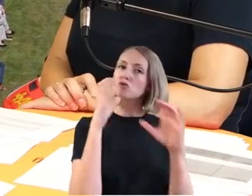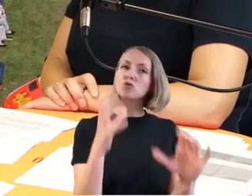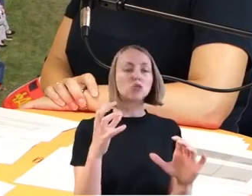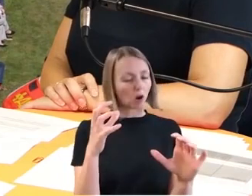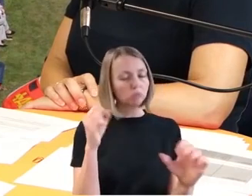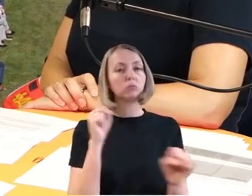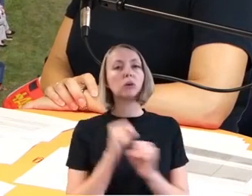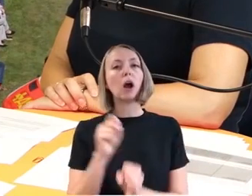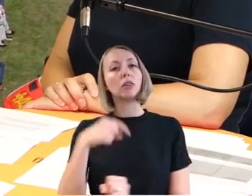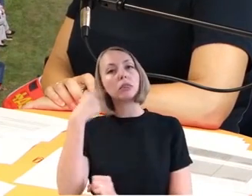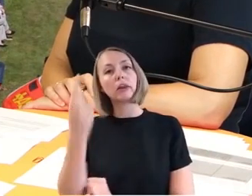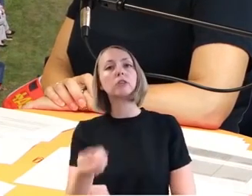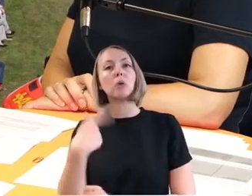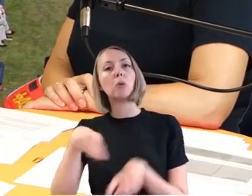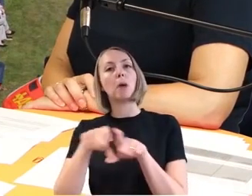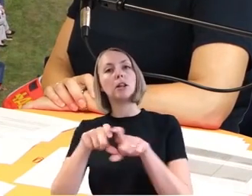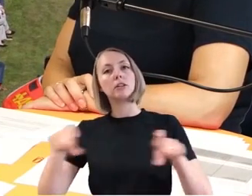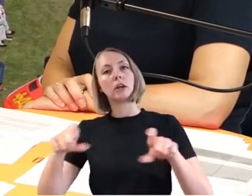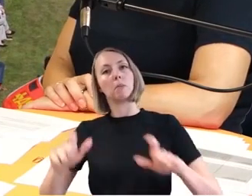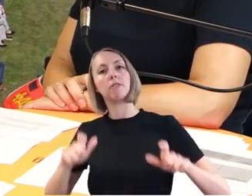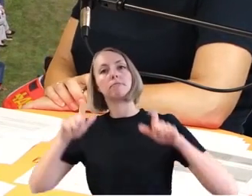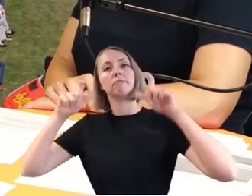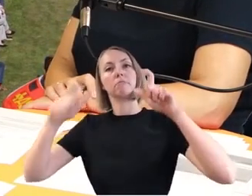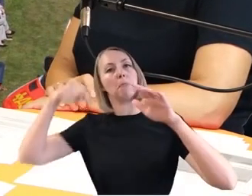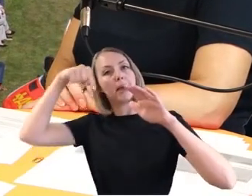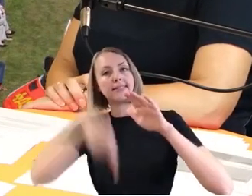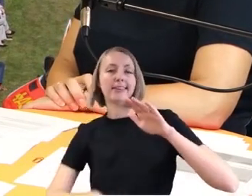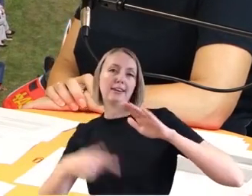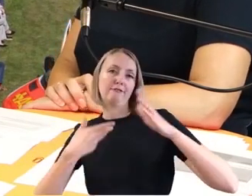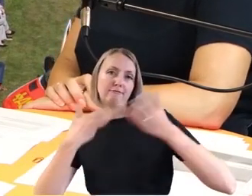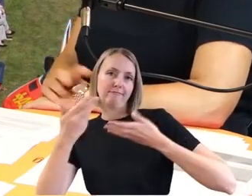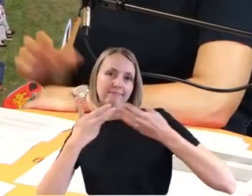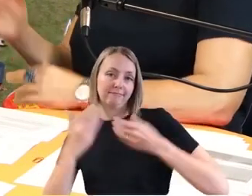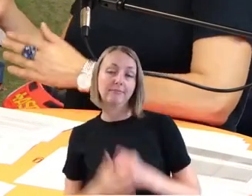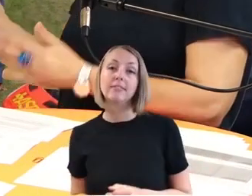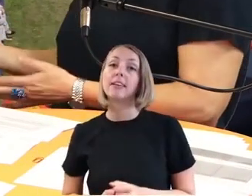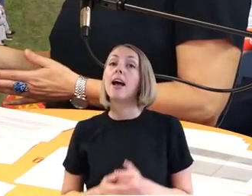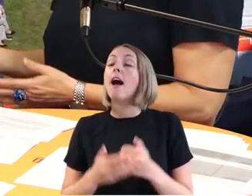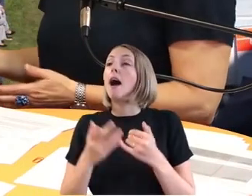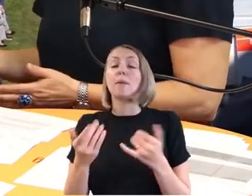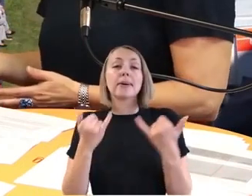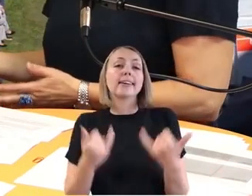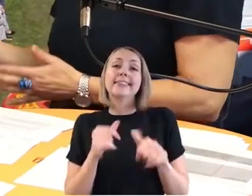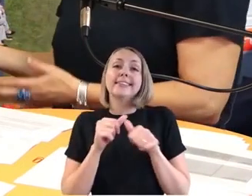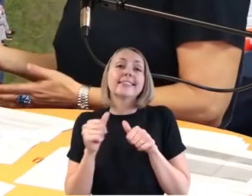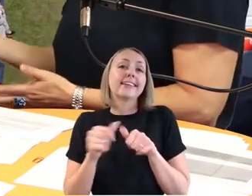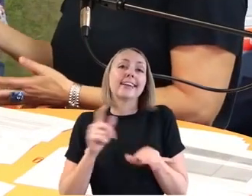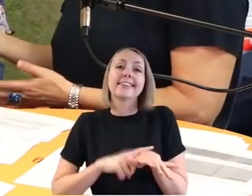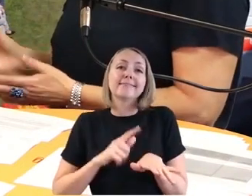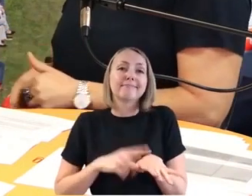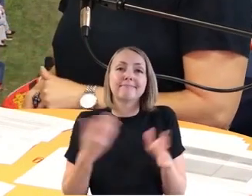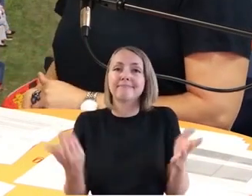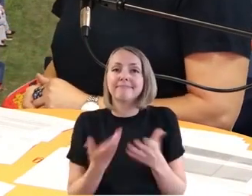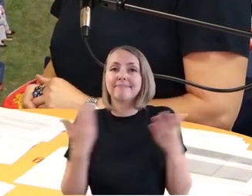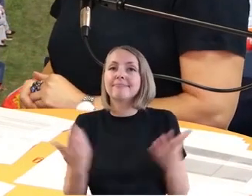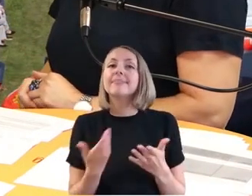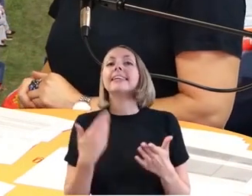andere Thema irgendwie vertiefen. Aber bis zu diesem Punkt sage ich schon mal ganz herzlichen Dank. Es sei denn, ich habe